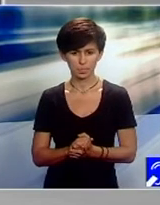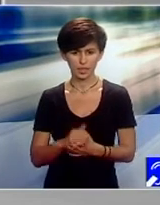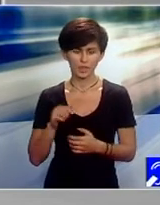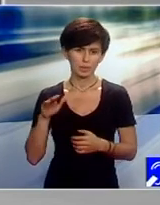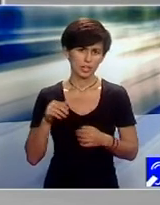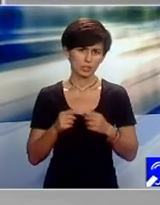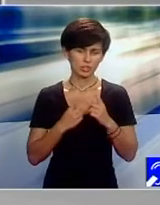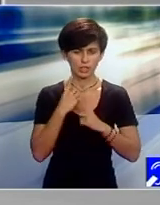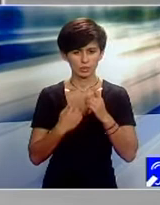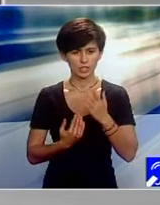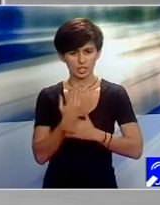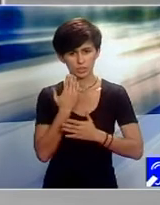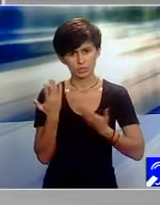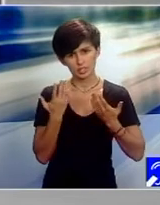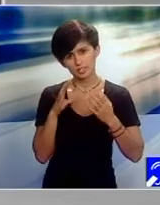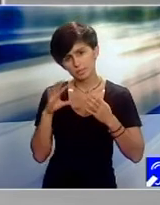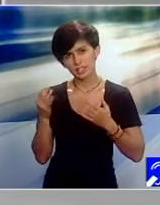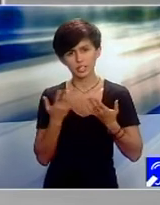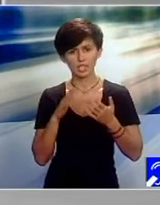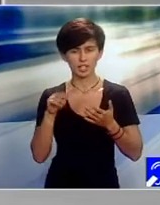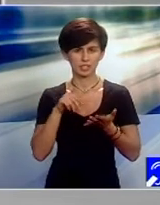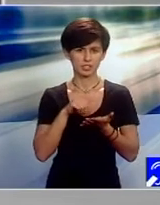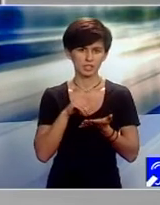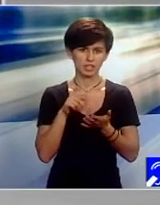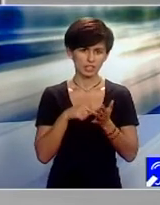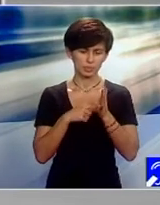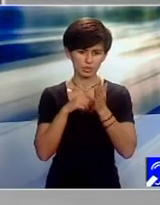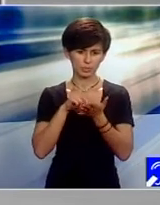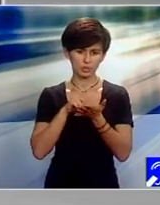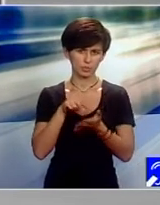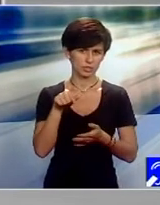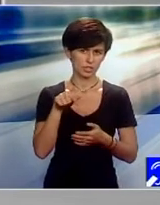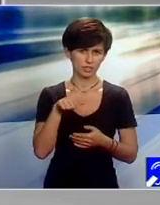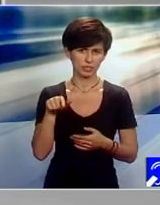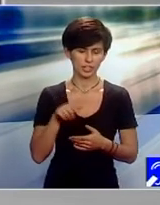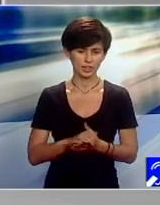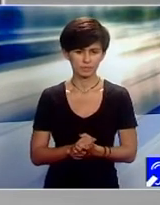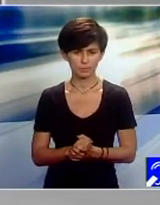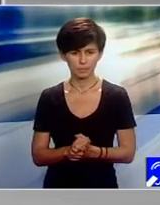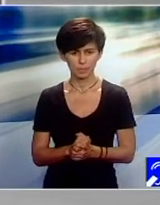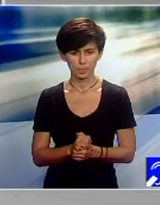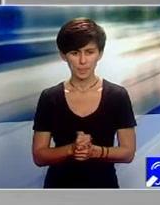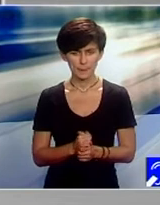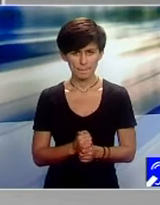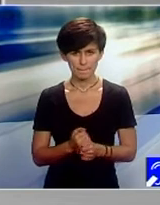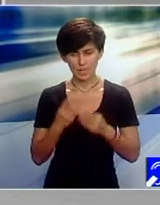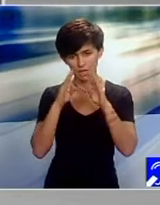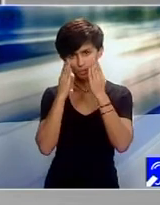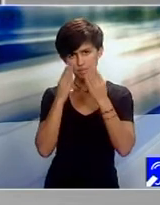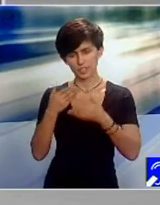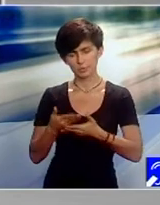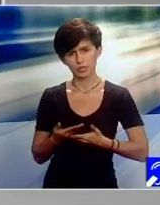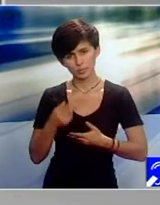decât le aveați dumneavoastră deja în vizor? Da, pe pagina noastră de Facebook primim adesea